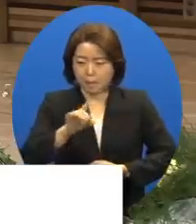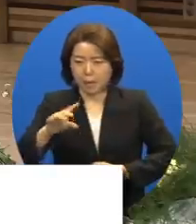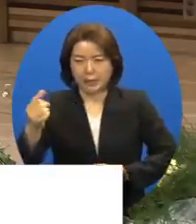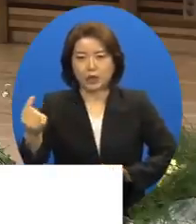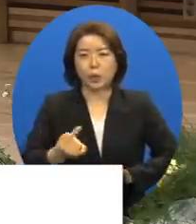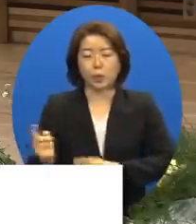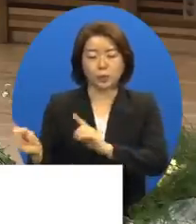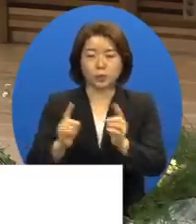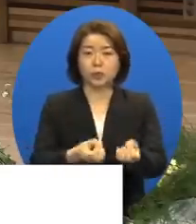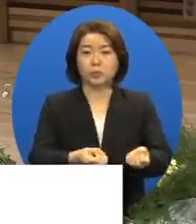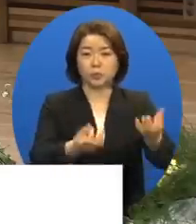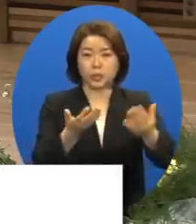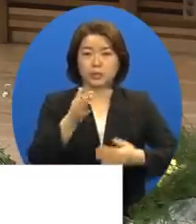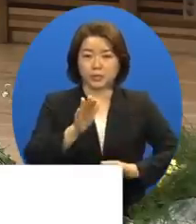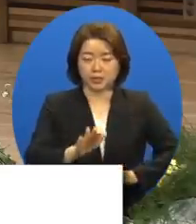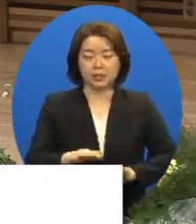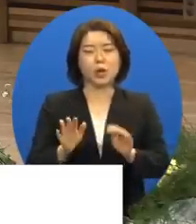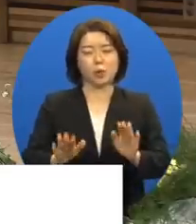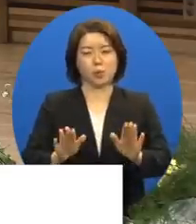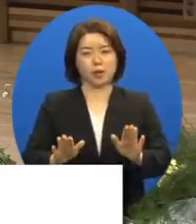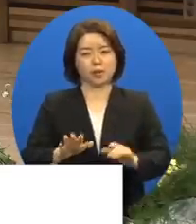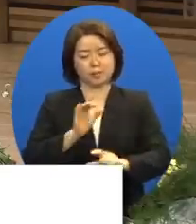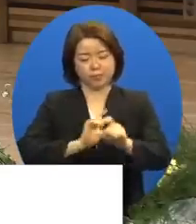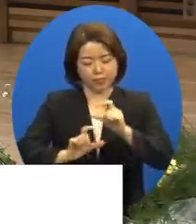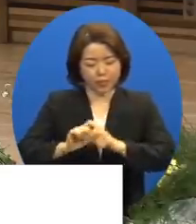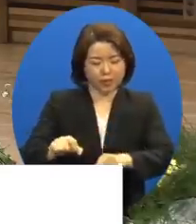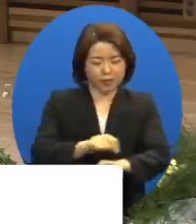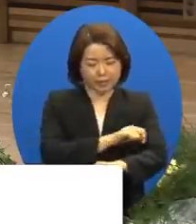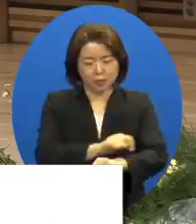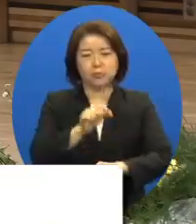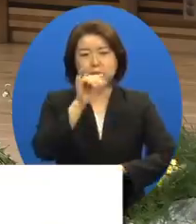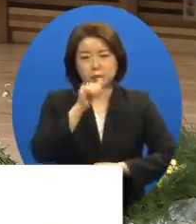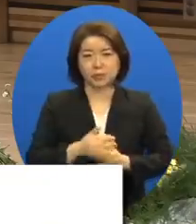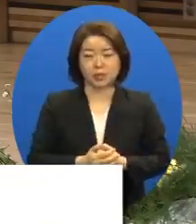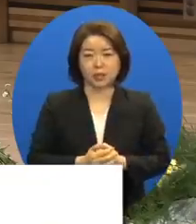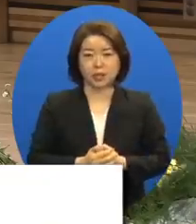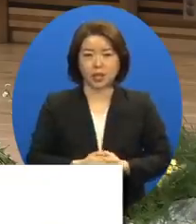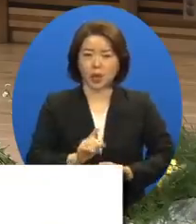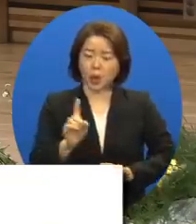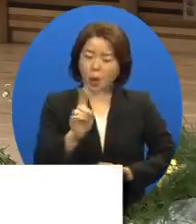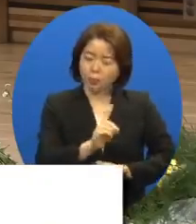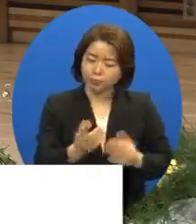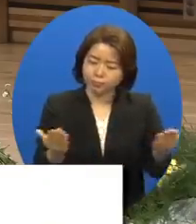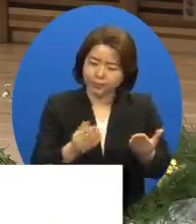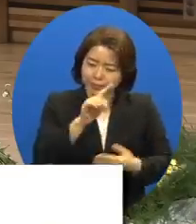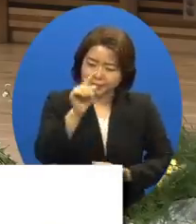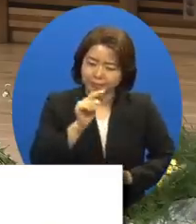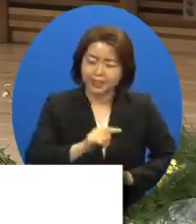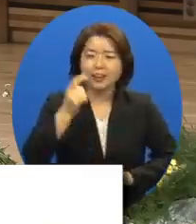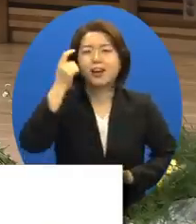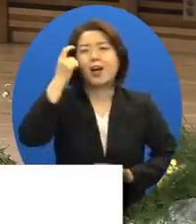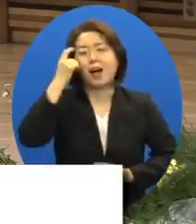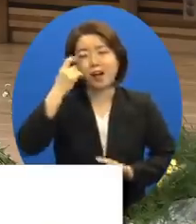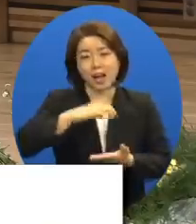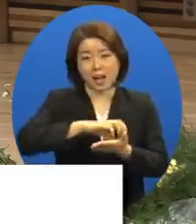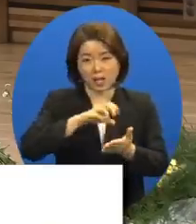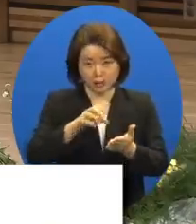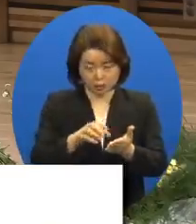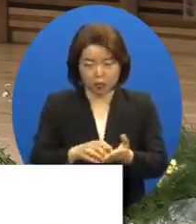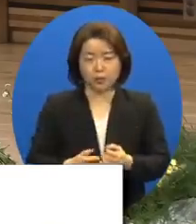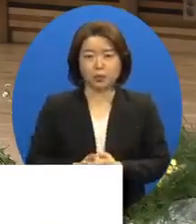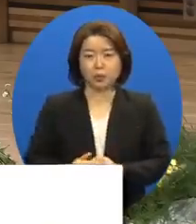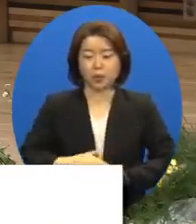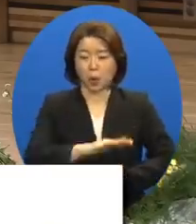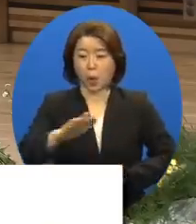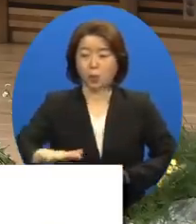올해는 잡 특별합니다 아 무슨 일입니까 그런 생각이 들 만큼 아 우리가 있는